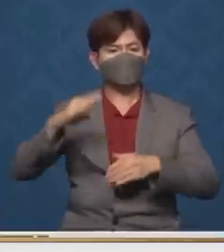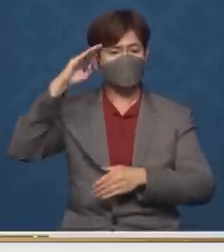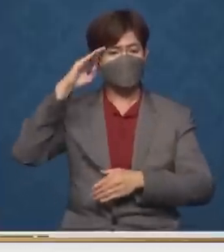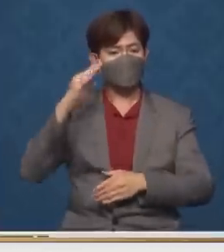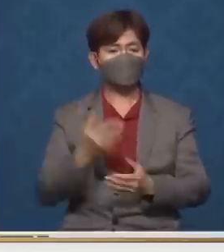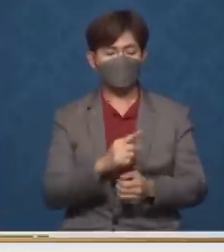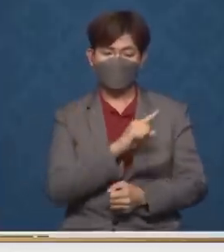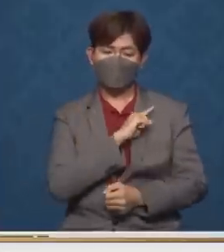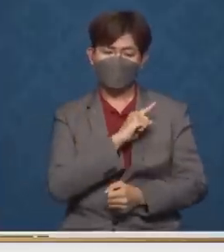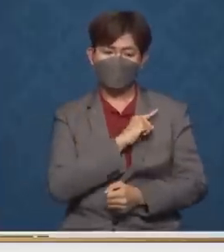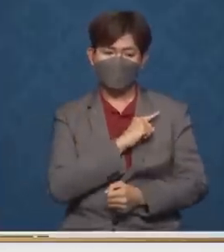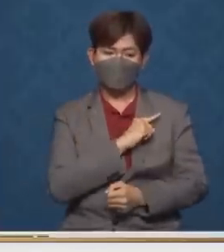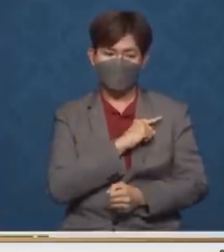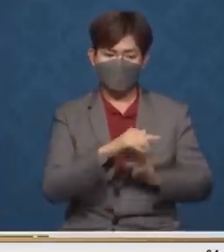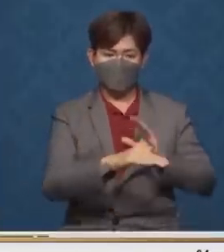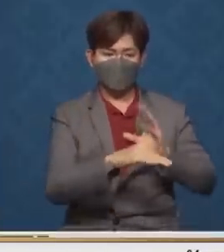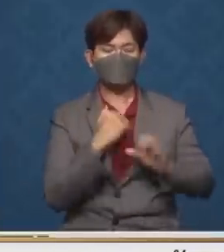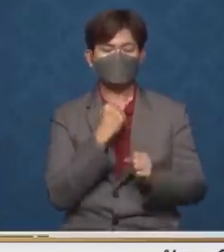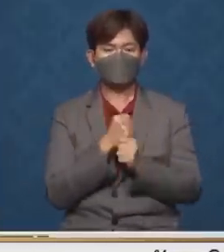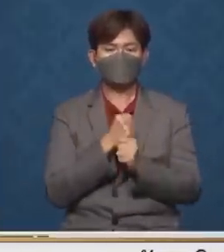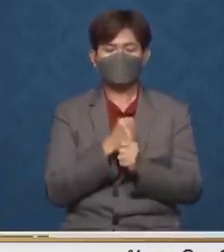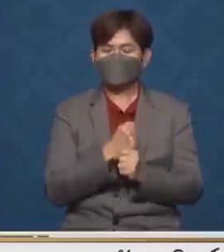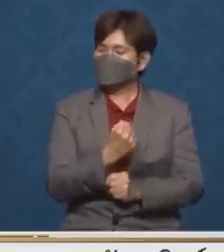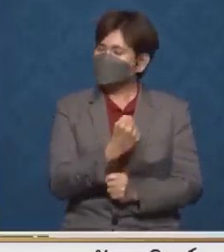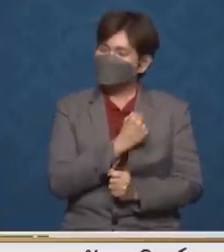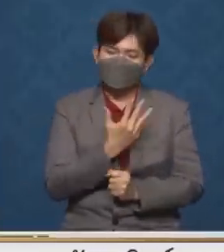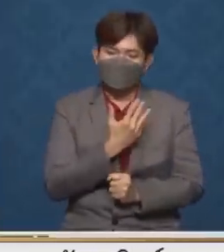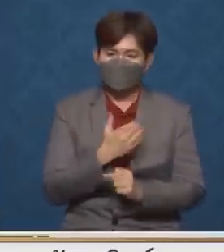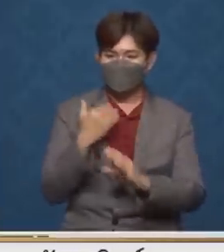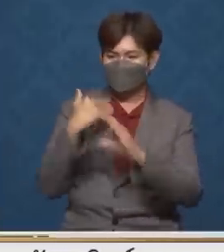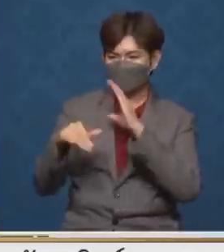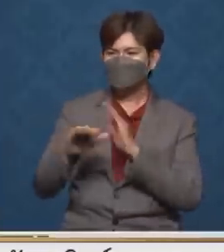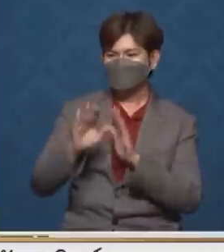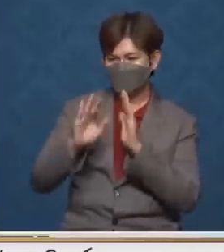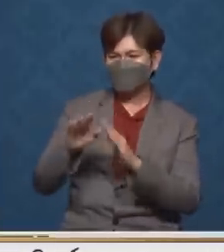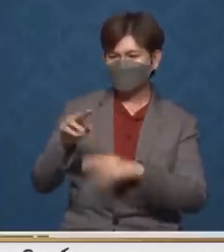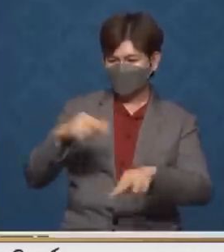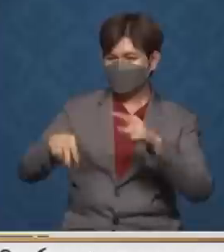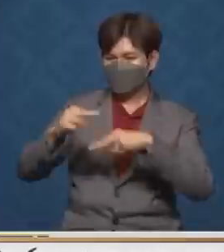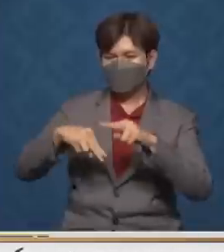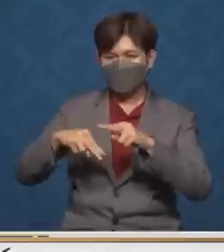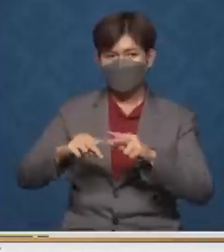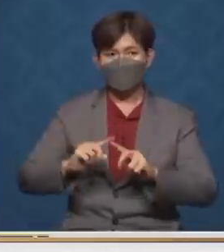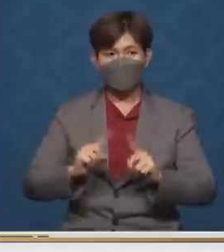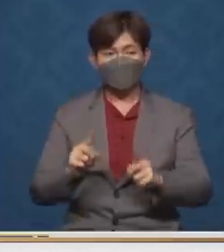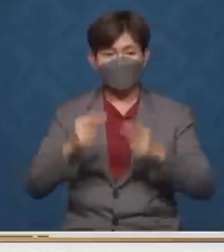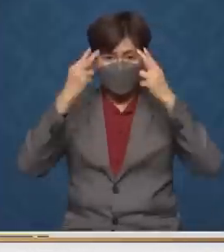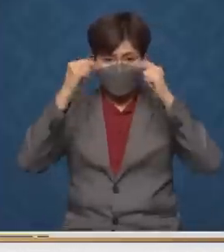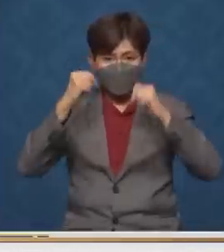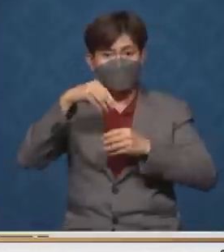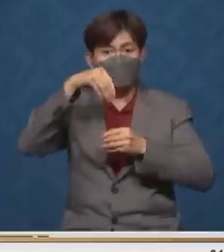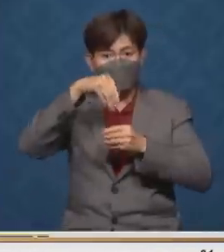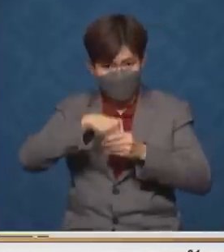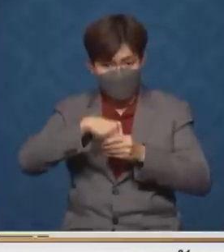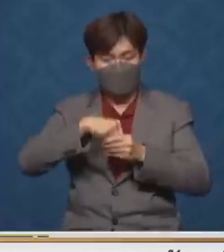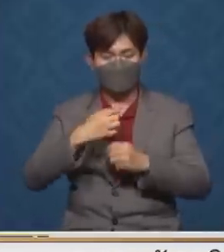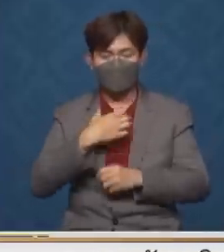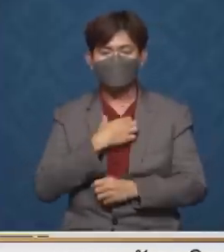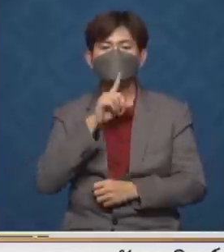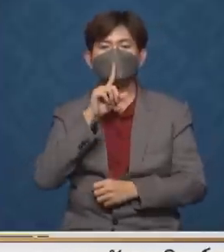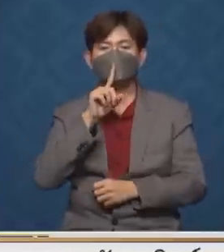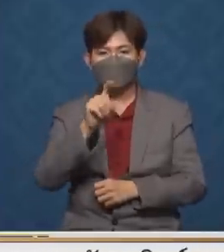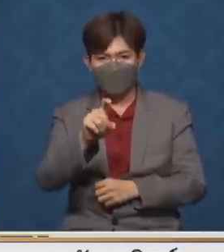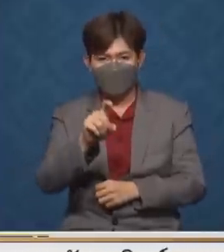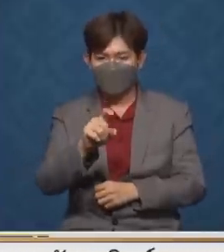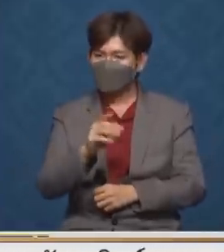ไปปฏิบัตรก็ทนไม่ไวส่งมาบอกว่าช่วยจัดการหน่อยและถา Conference อยู่ใใภาแ่งนี้ผมอยากจะถาม